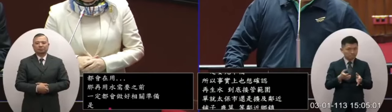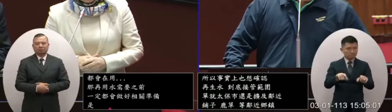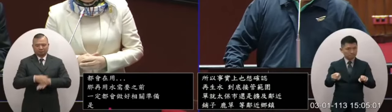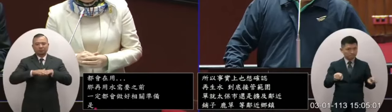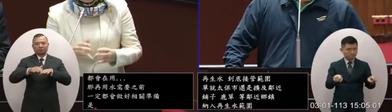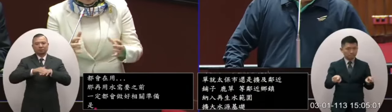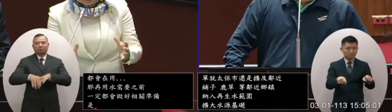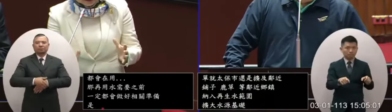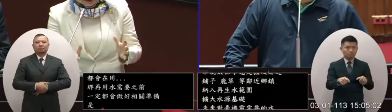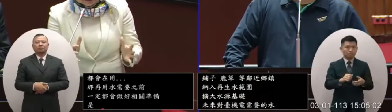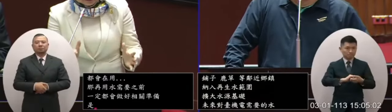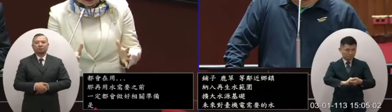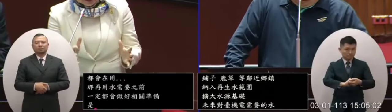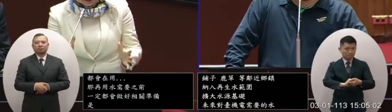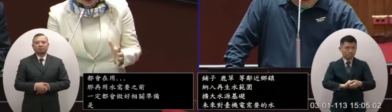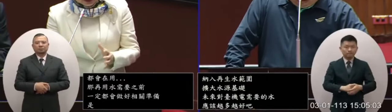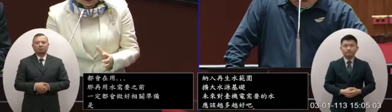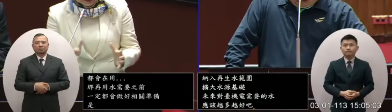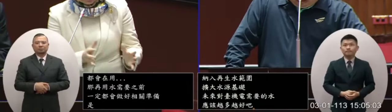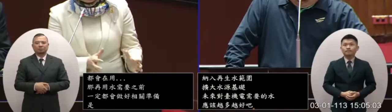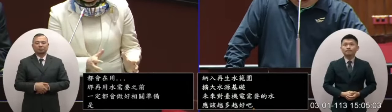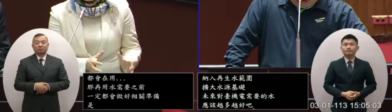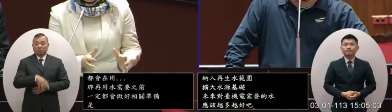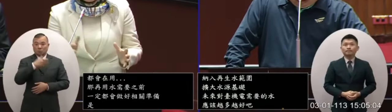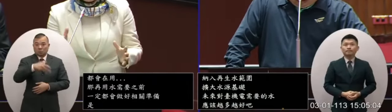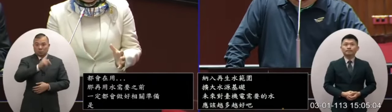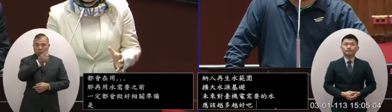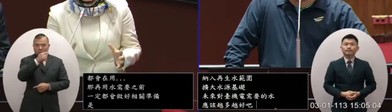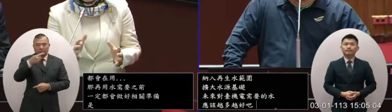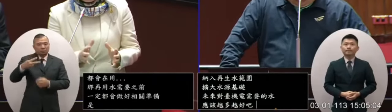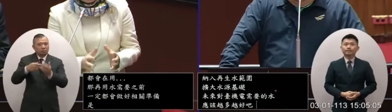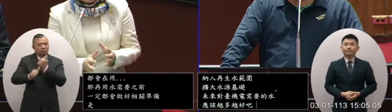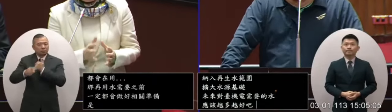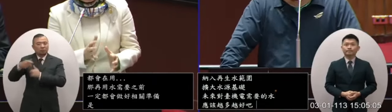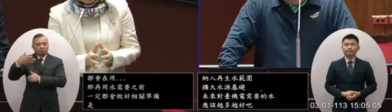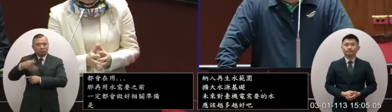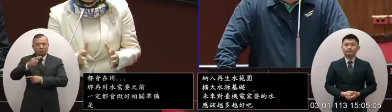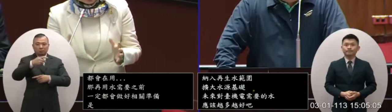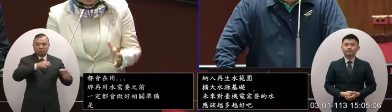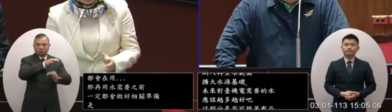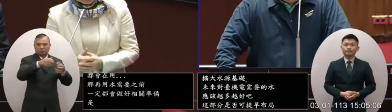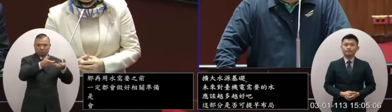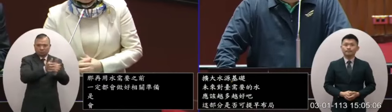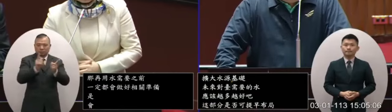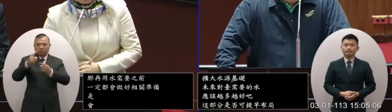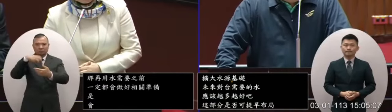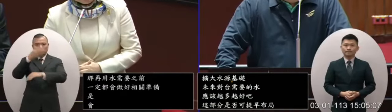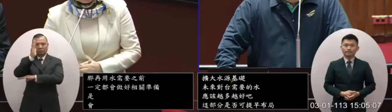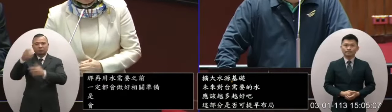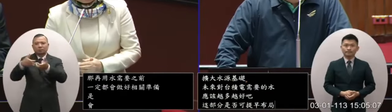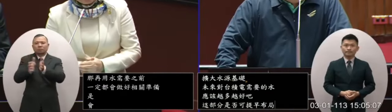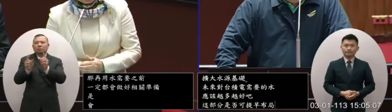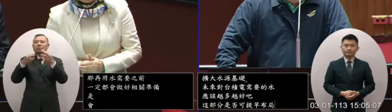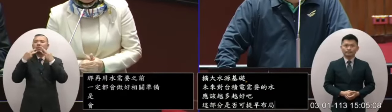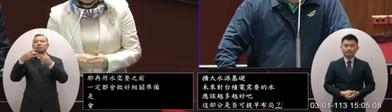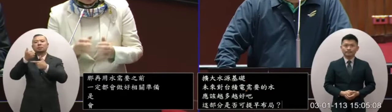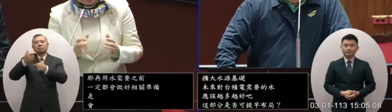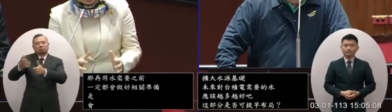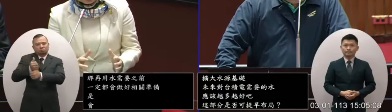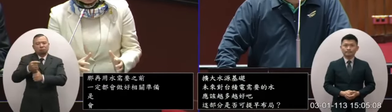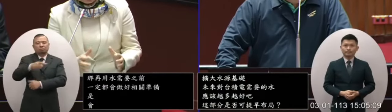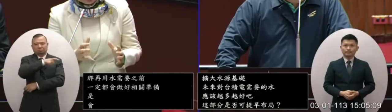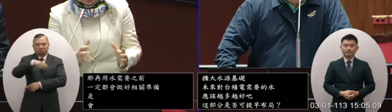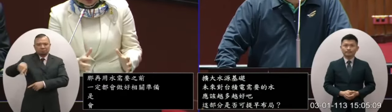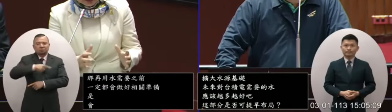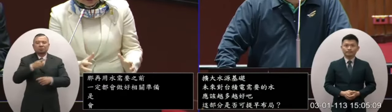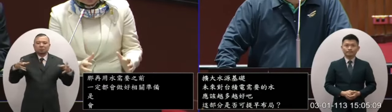啦？ 会那因为这个相关的水源跟再生水经济部跟内政部营建署一定都会密切来配合。那